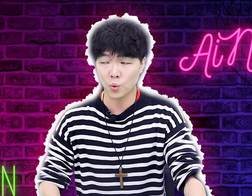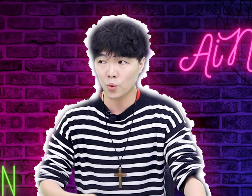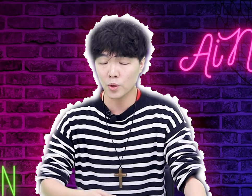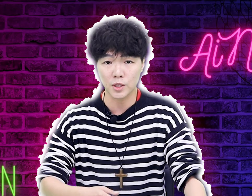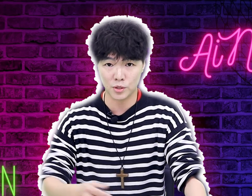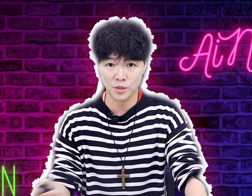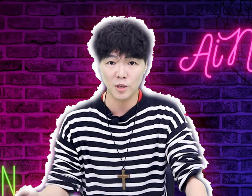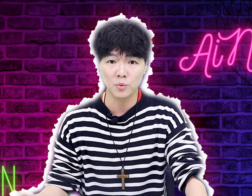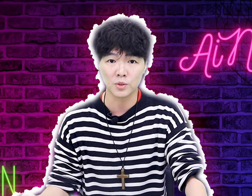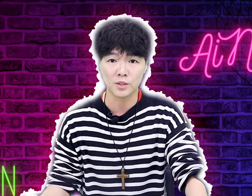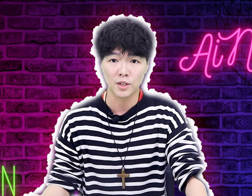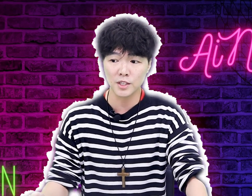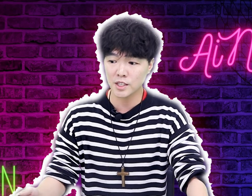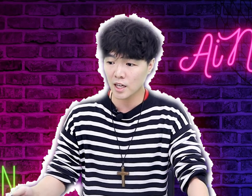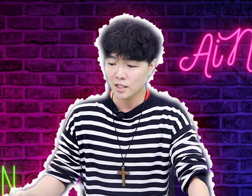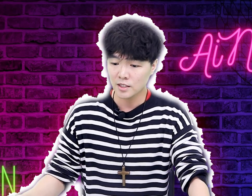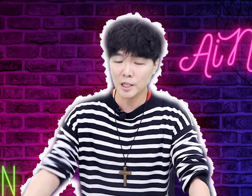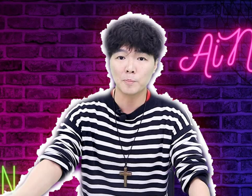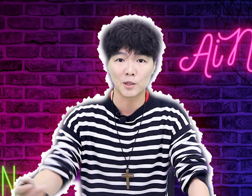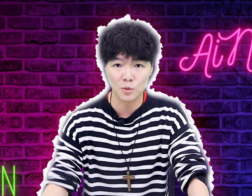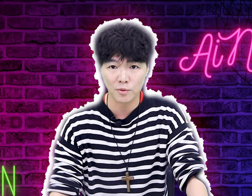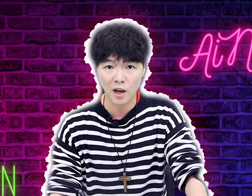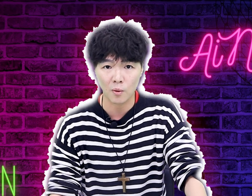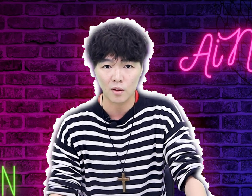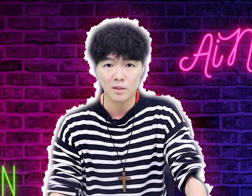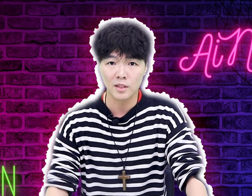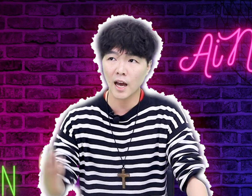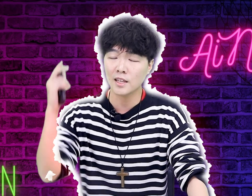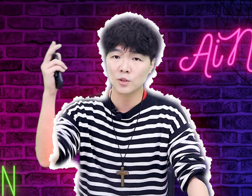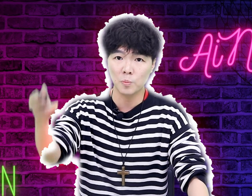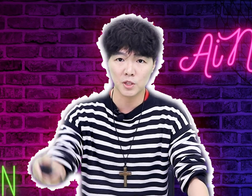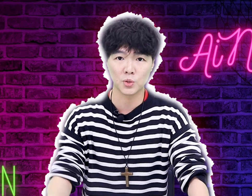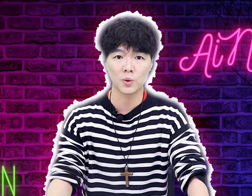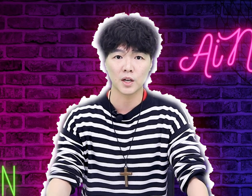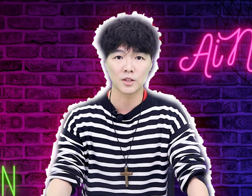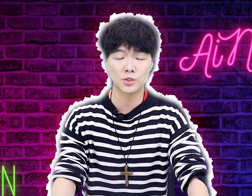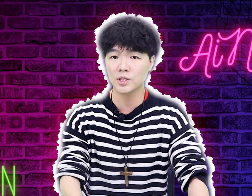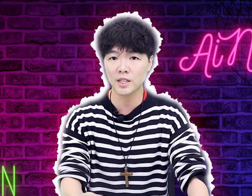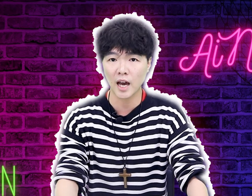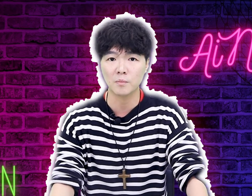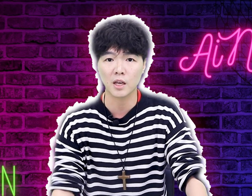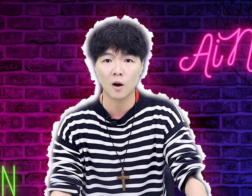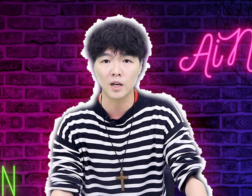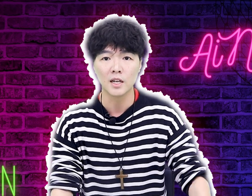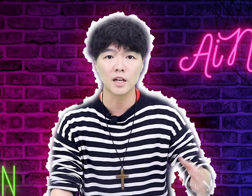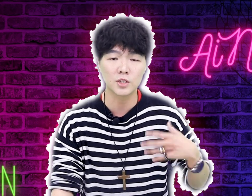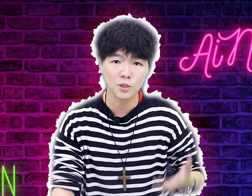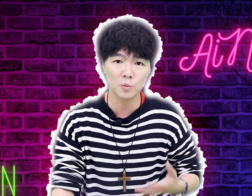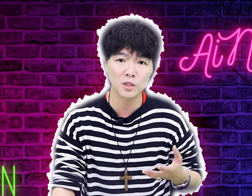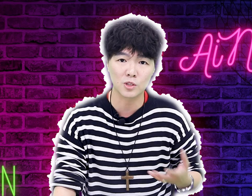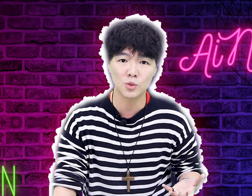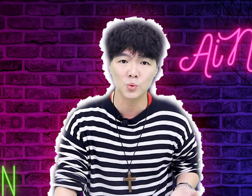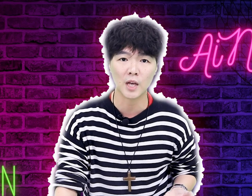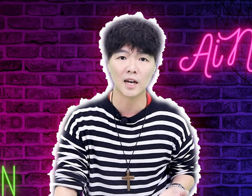只躲过了这个世界末日，而且现在地板都在发光，太阳都变得柔和了，世界太美好了，连